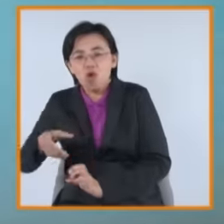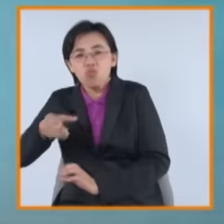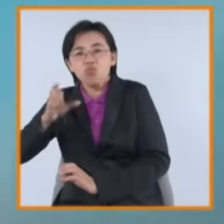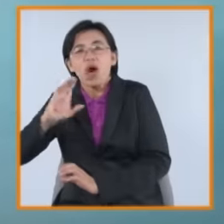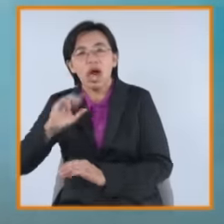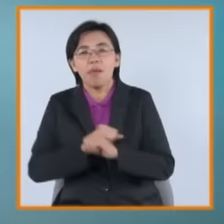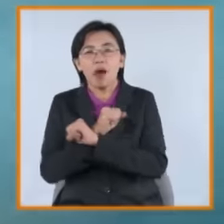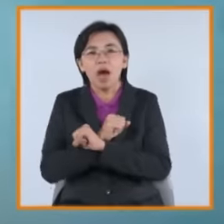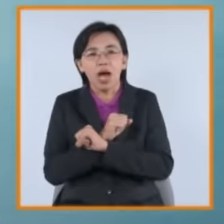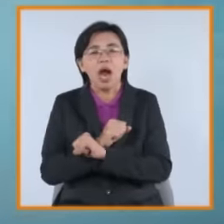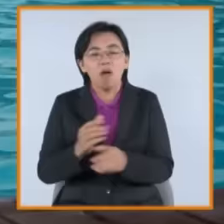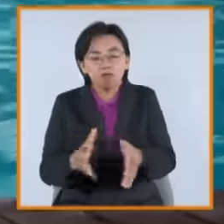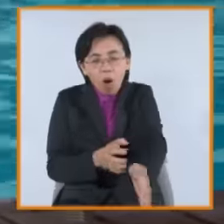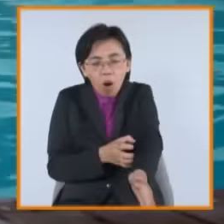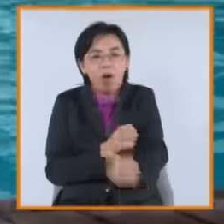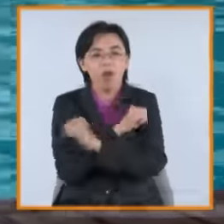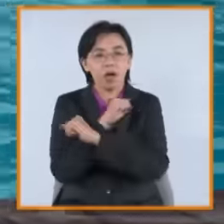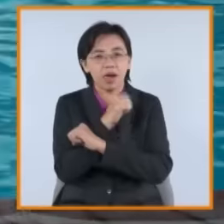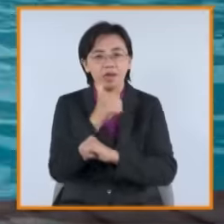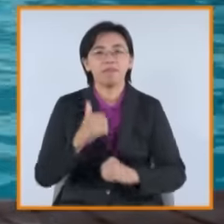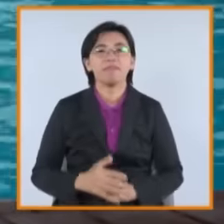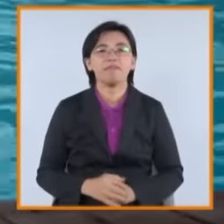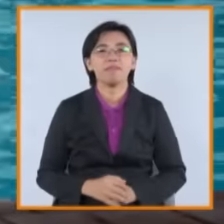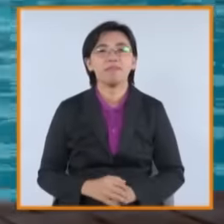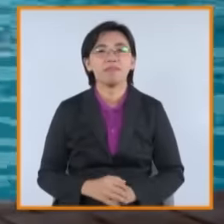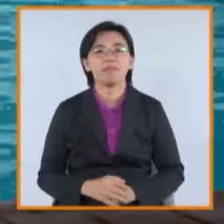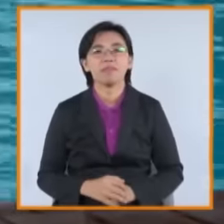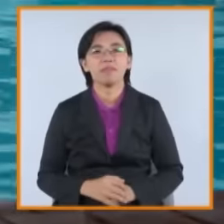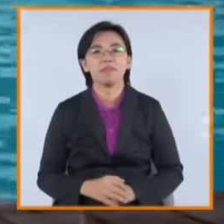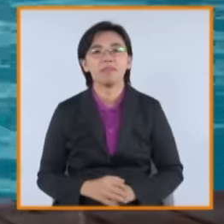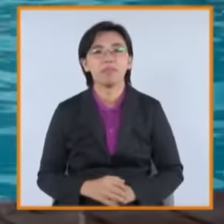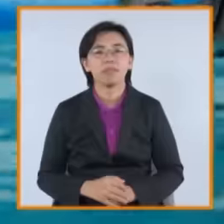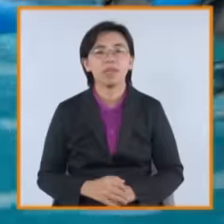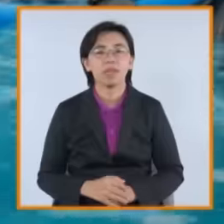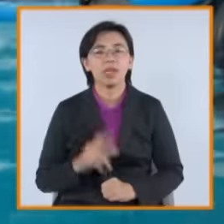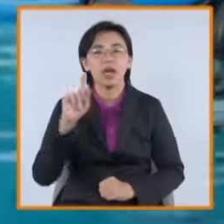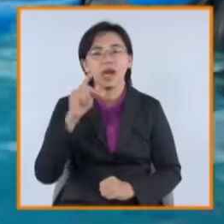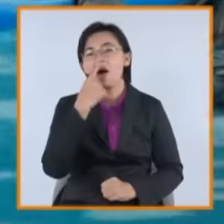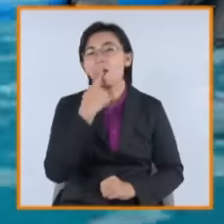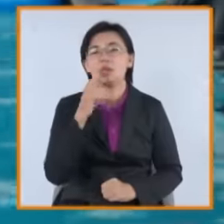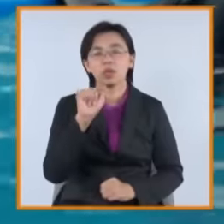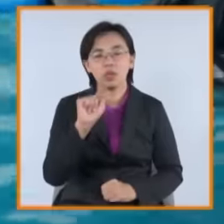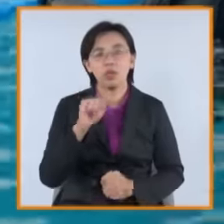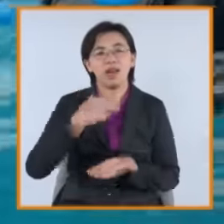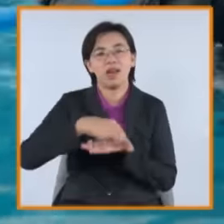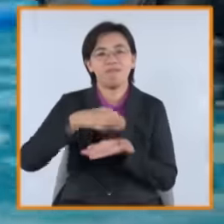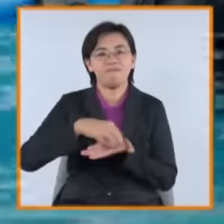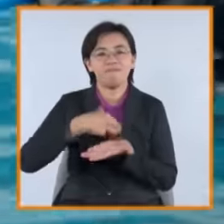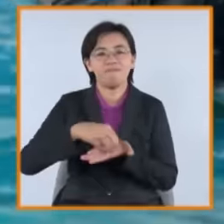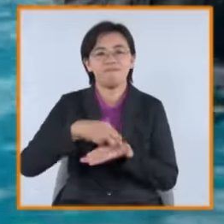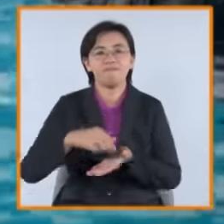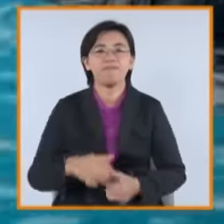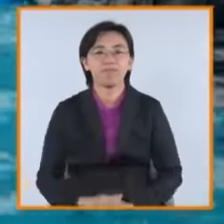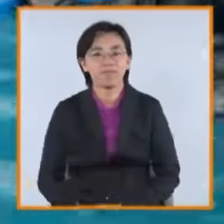กันการเกิดตะคริวได้ค่ะจตุพรอัธโยโคถ่ายภาพภวินีแสวงสุข True for you รายงาน